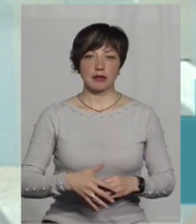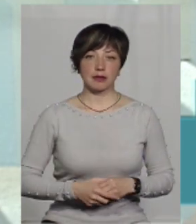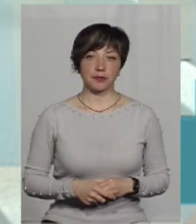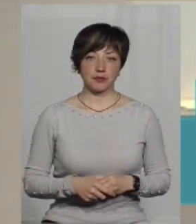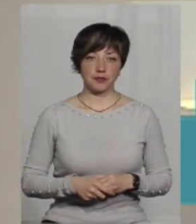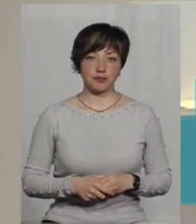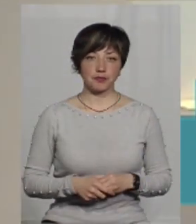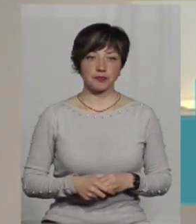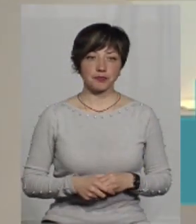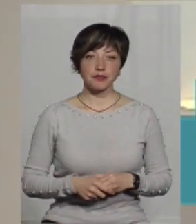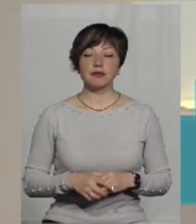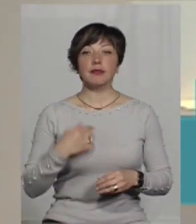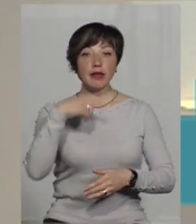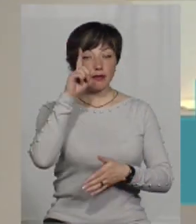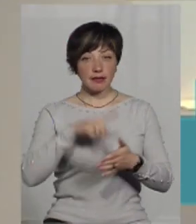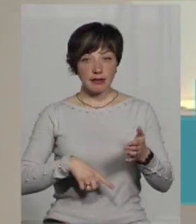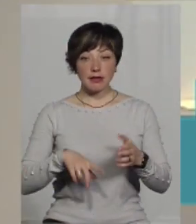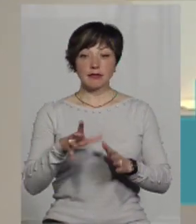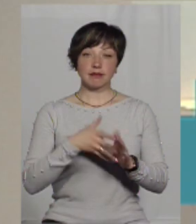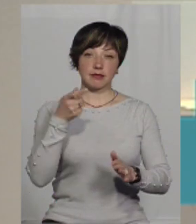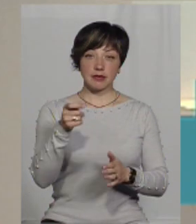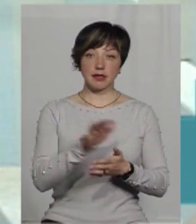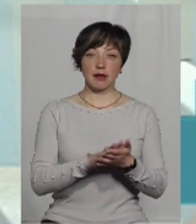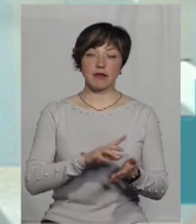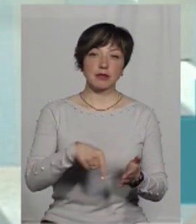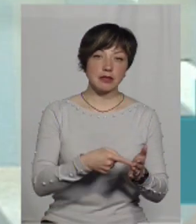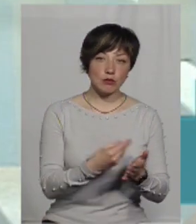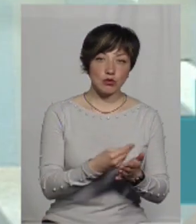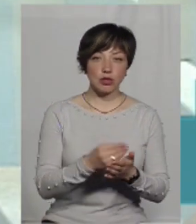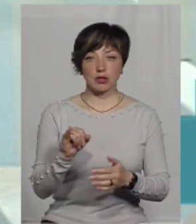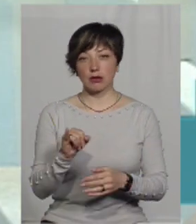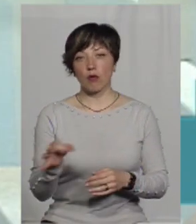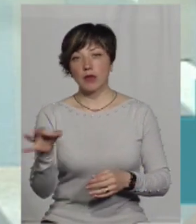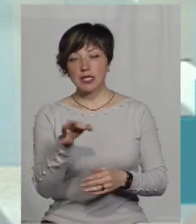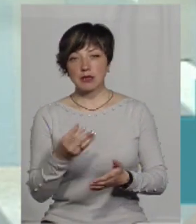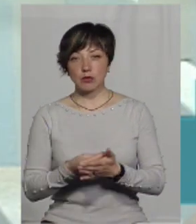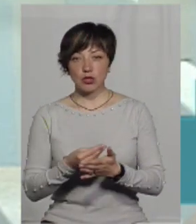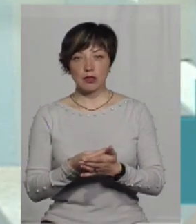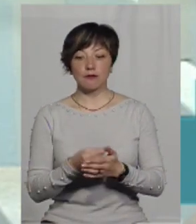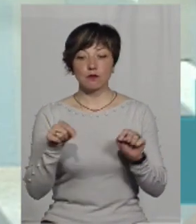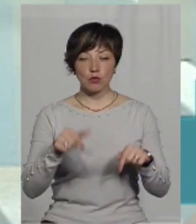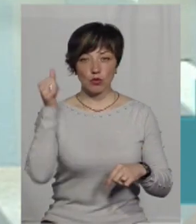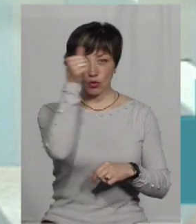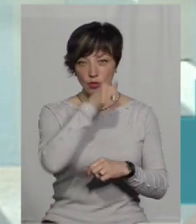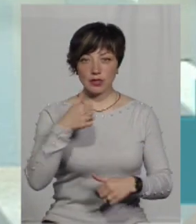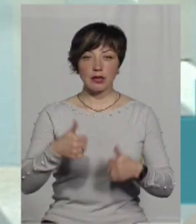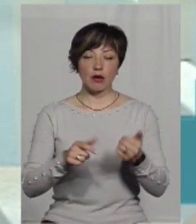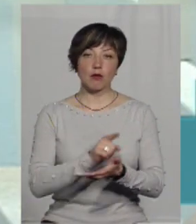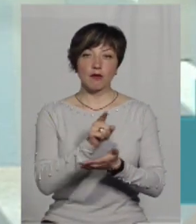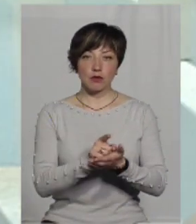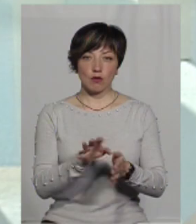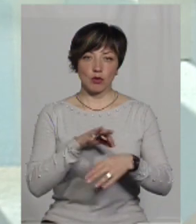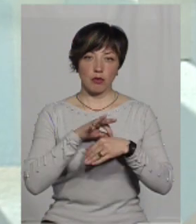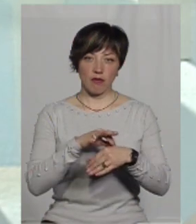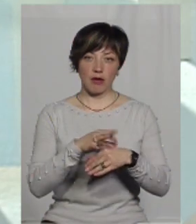150. Ну, я надіюся, ми подали заявку, і міський бюджет, і обласний. В цьому році тендер обов'язково